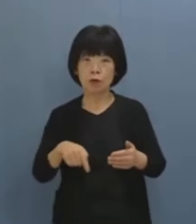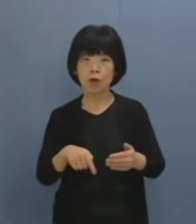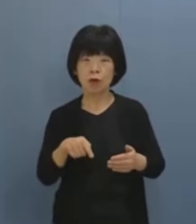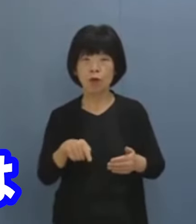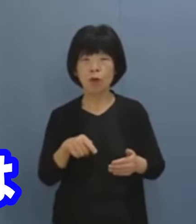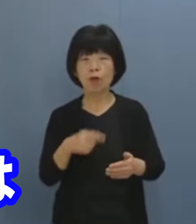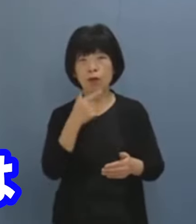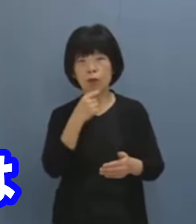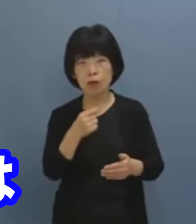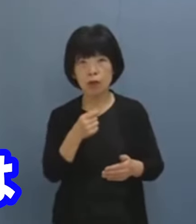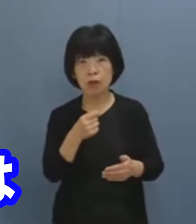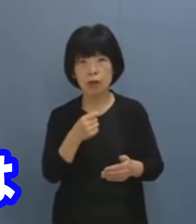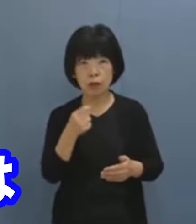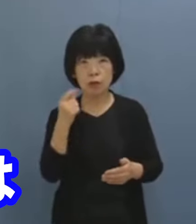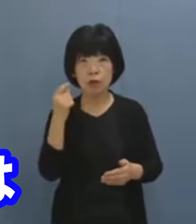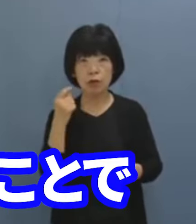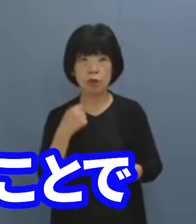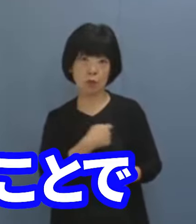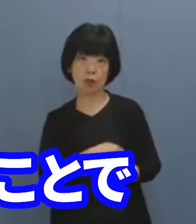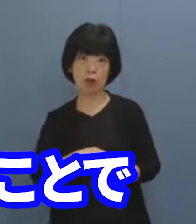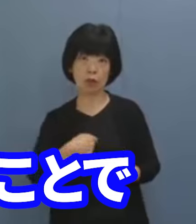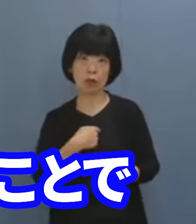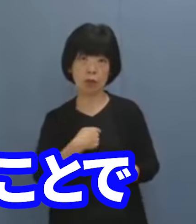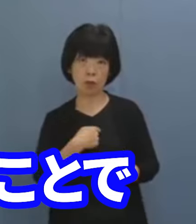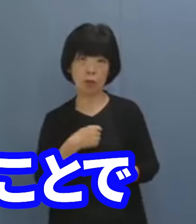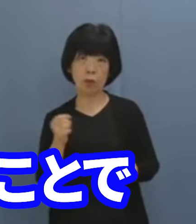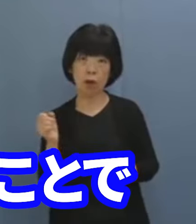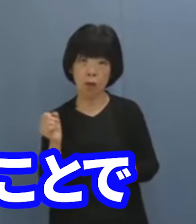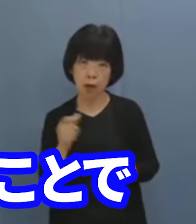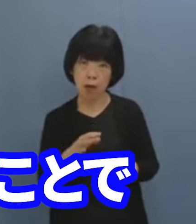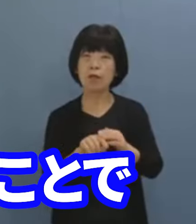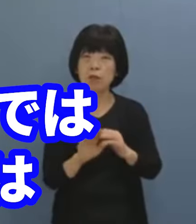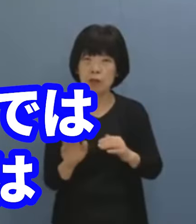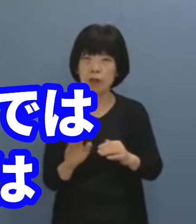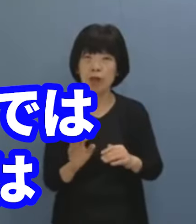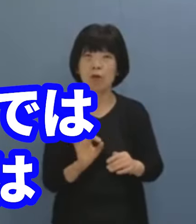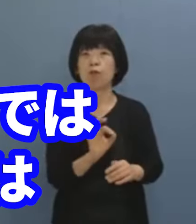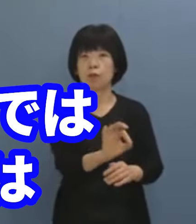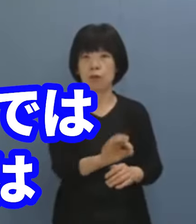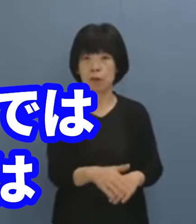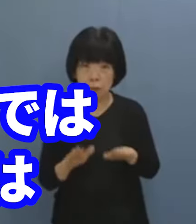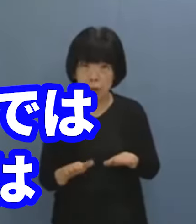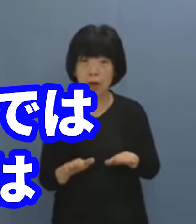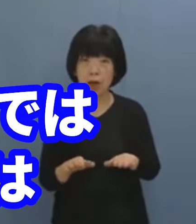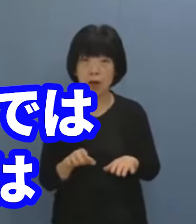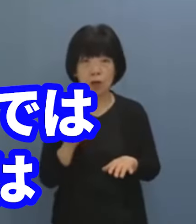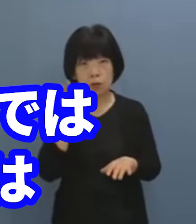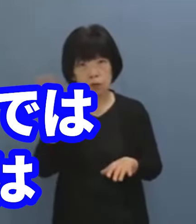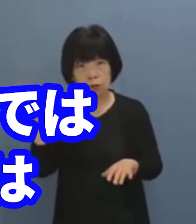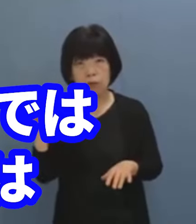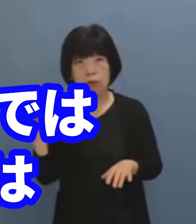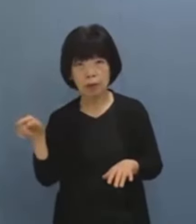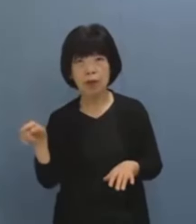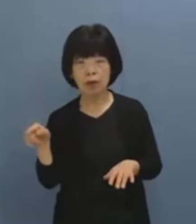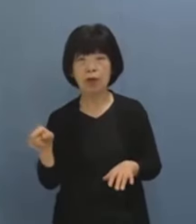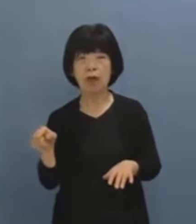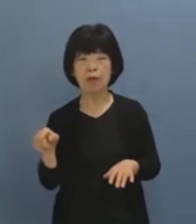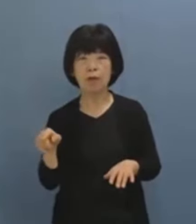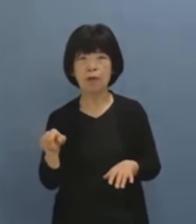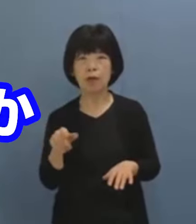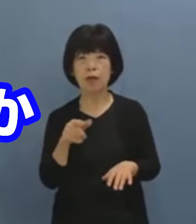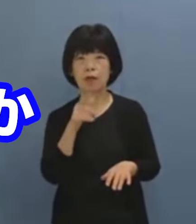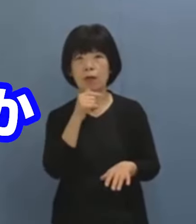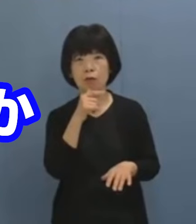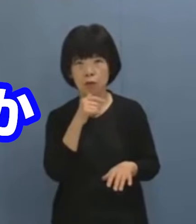言うという必要だと思って当時はやらせていただいたということで、今振り返ってみれば適切ではなかったというふうには思って